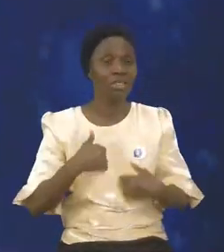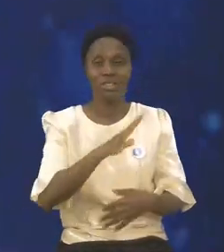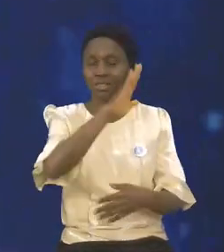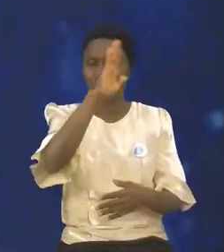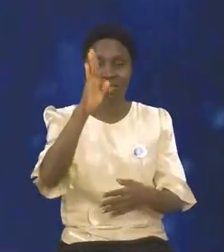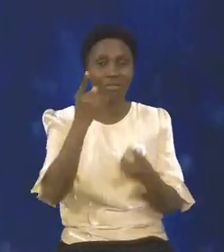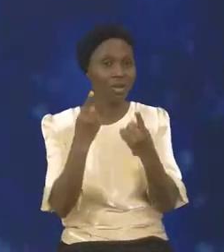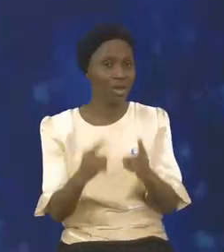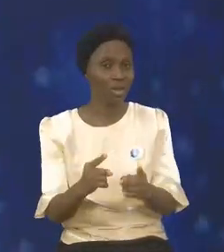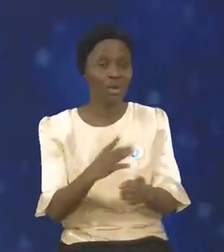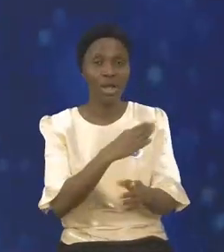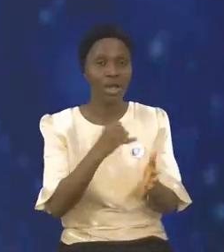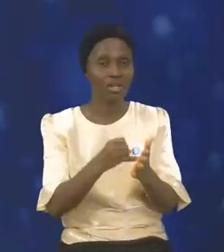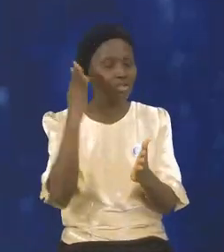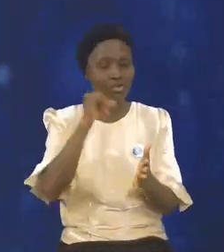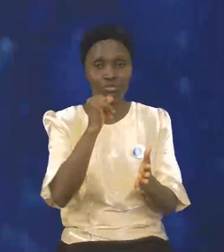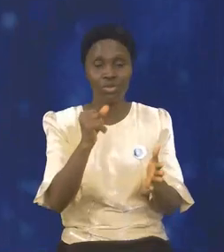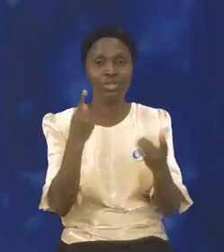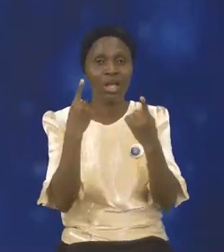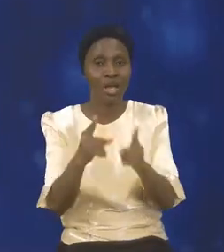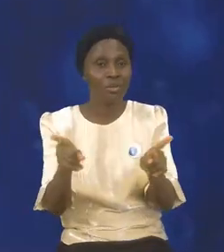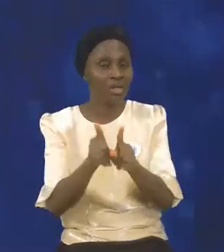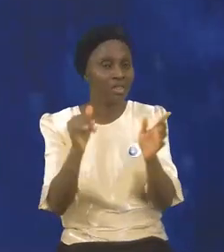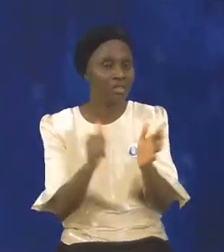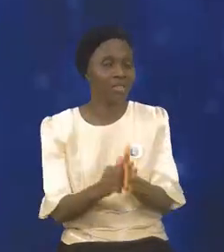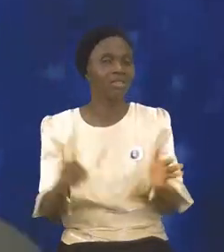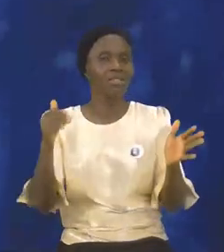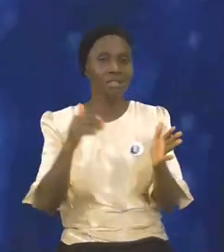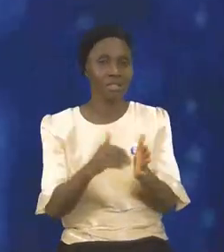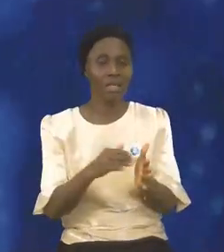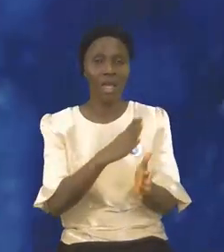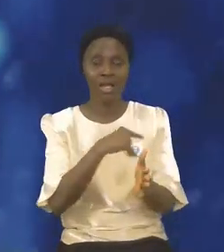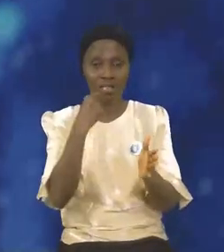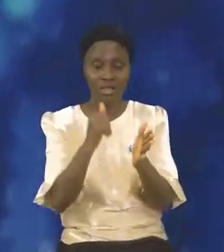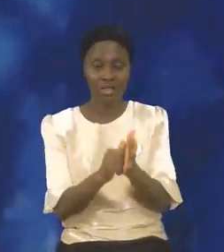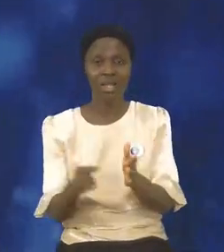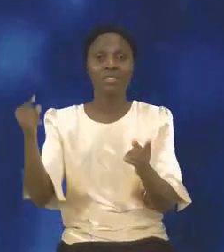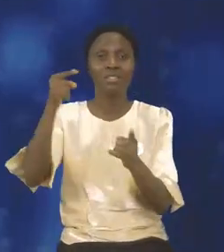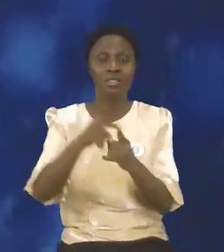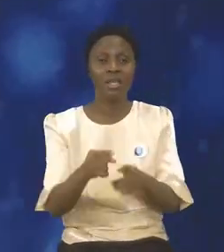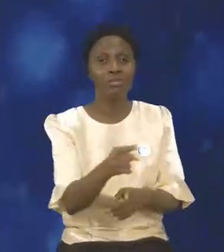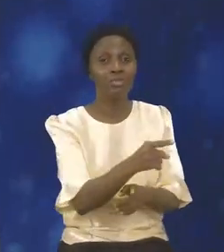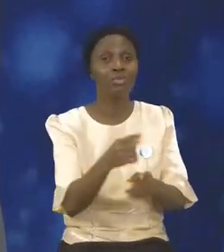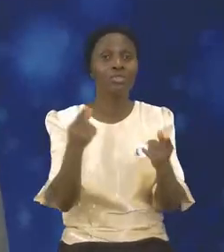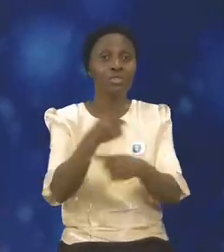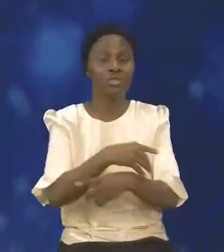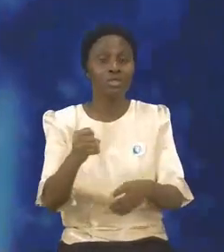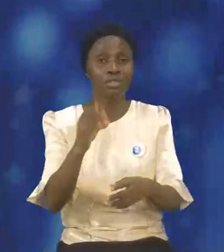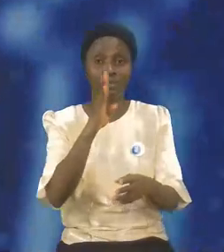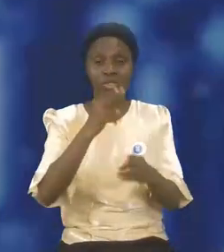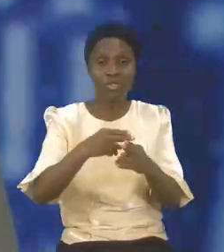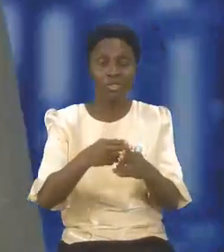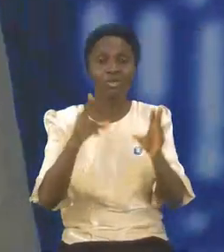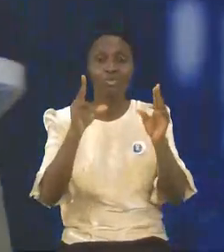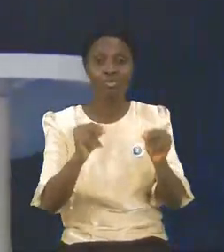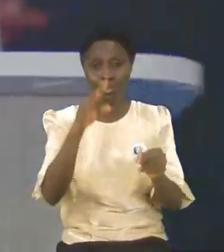aura lieu sur terre et ce qui n'est jamais arrivé et n'arrivera plus. Et si ces